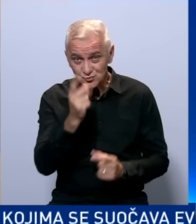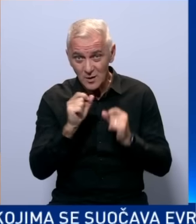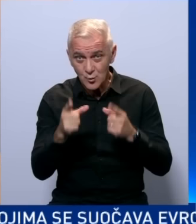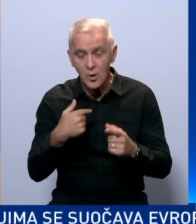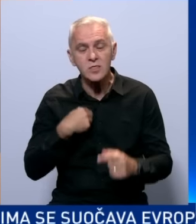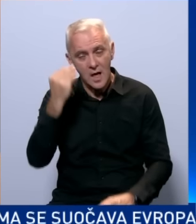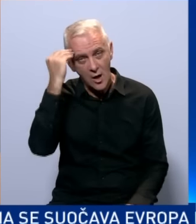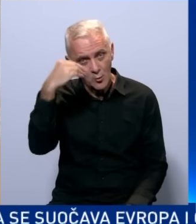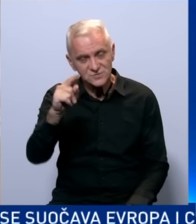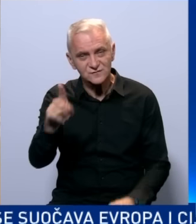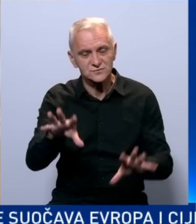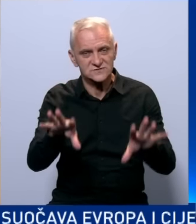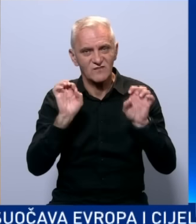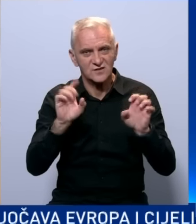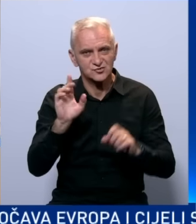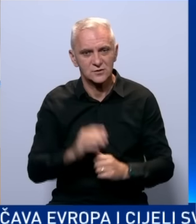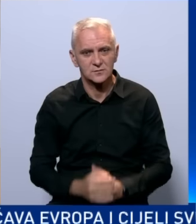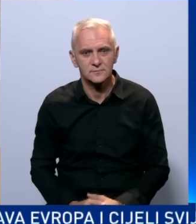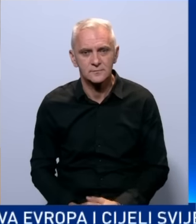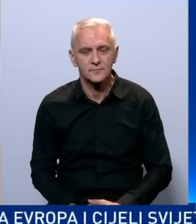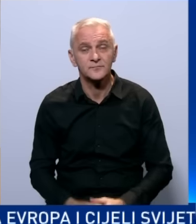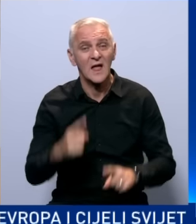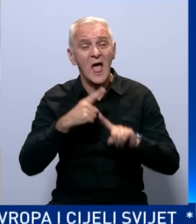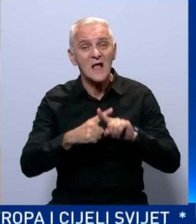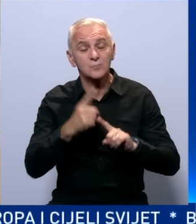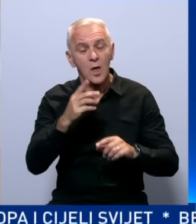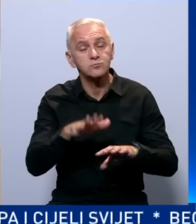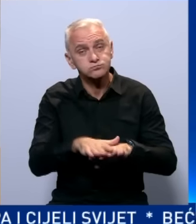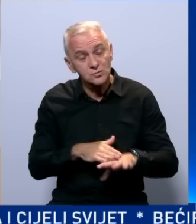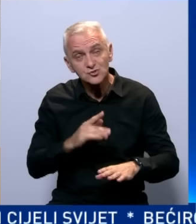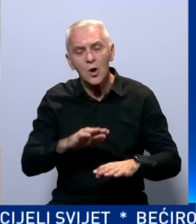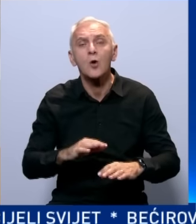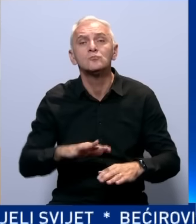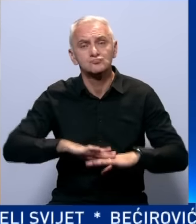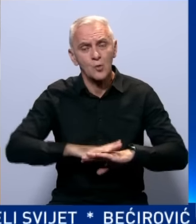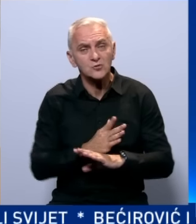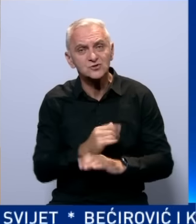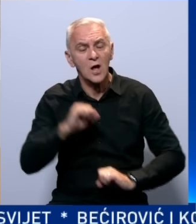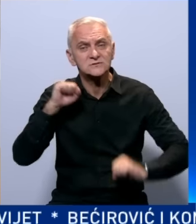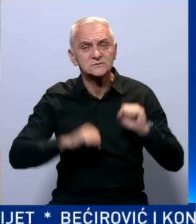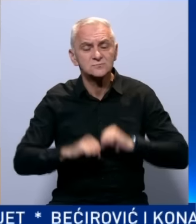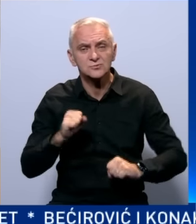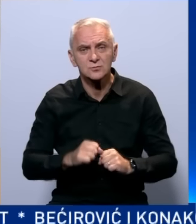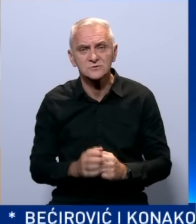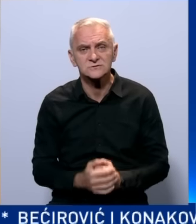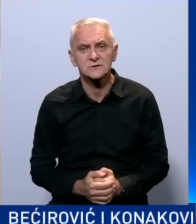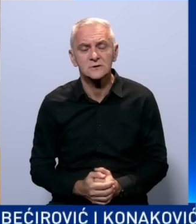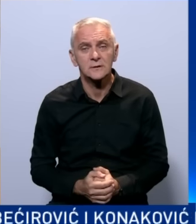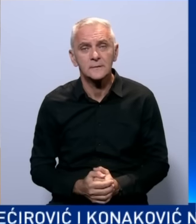vam, shvatit će je. Hezbolah je počeo osjećati neke od sposobnosti izraelskih